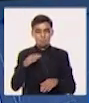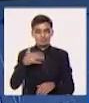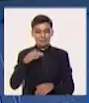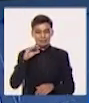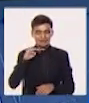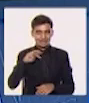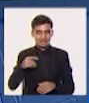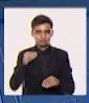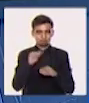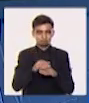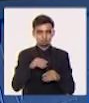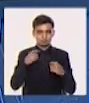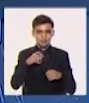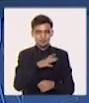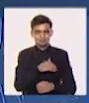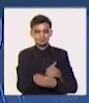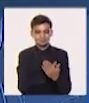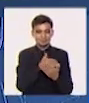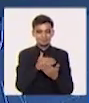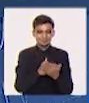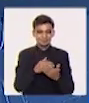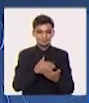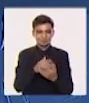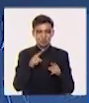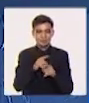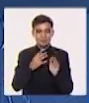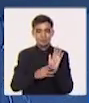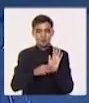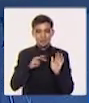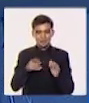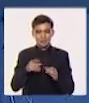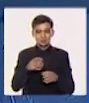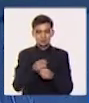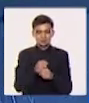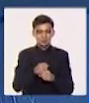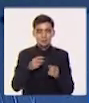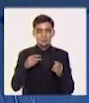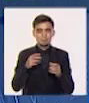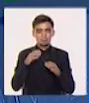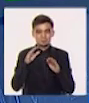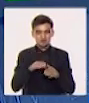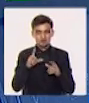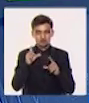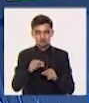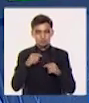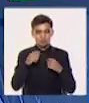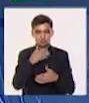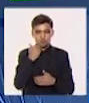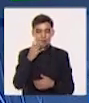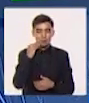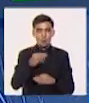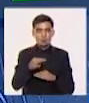Қарағанды дәріханаларында дене қызуын төмендететін препараттар 90 теңгеден кем сатылмайды. Ал Алматы облысының